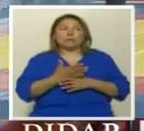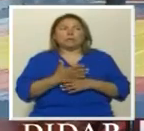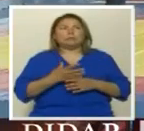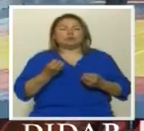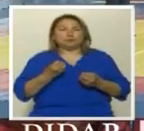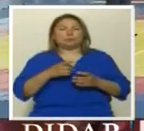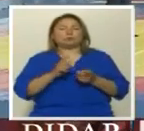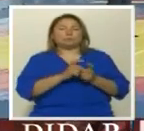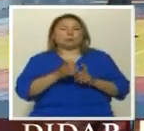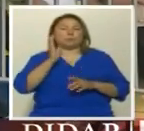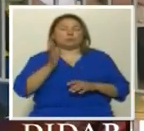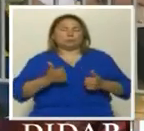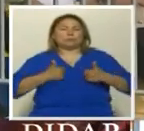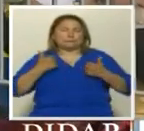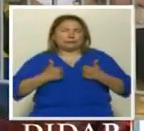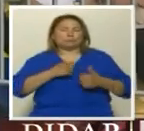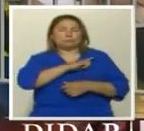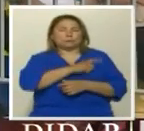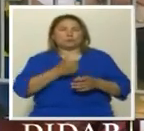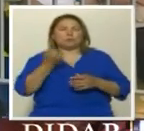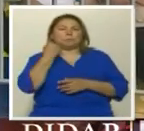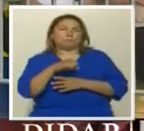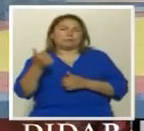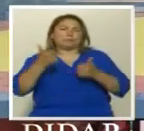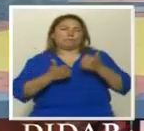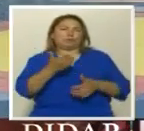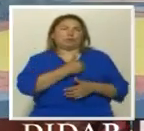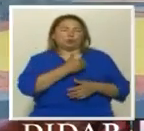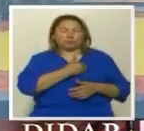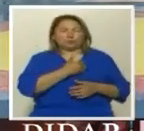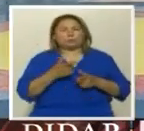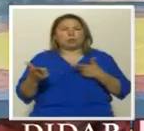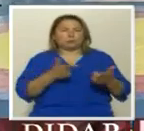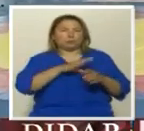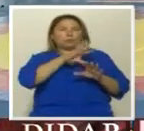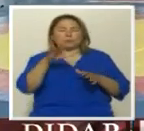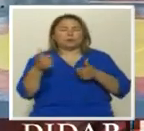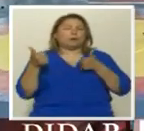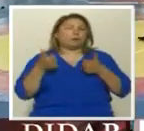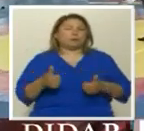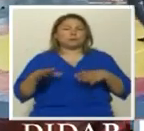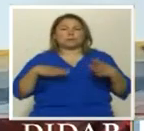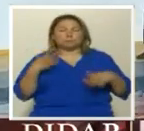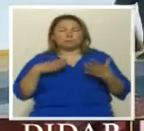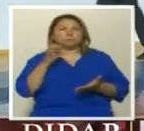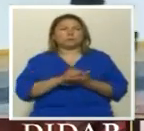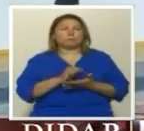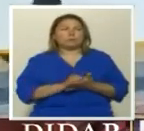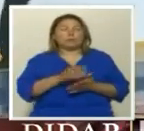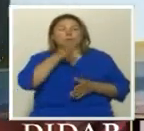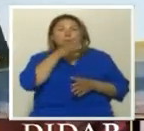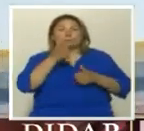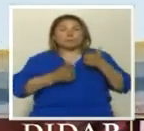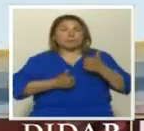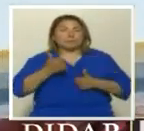еще будем бороться. Приложу все силы, чтобы стать победителем соревнований. Подготовка хорошая. В этом зале мы занимаемся. Во время